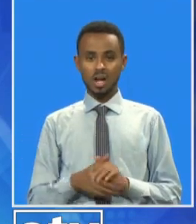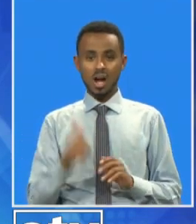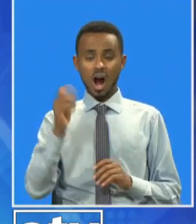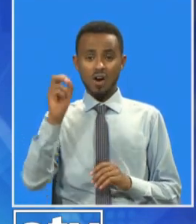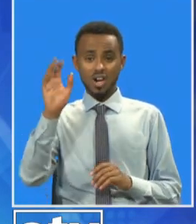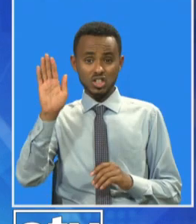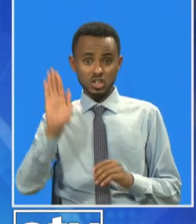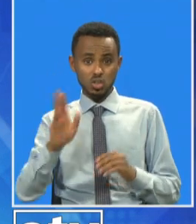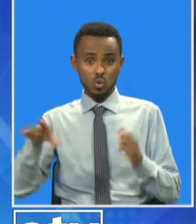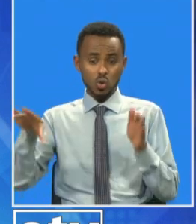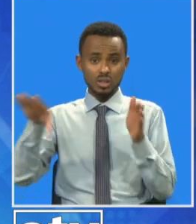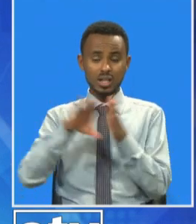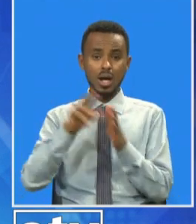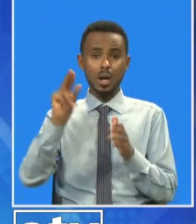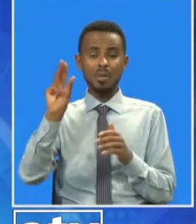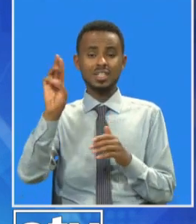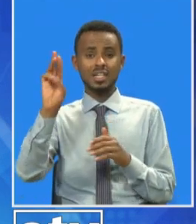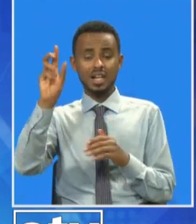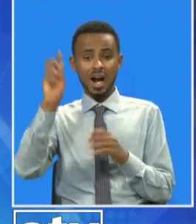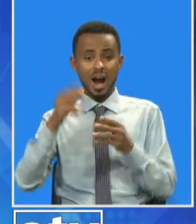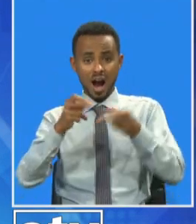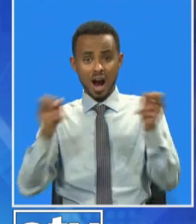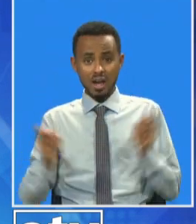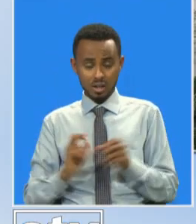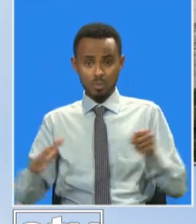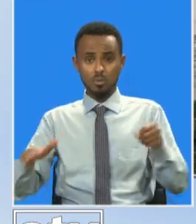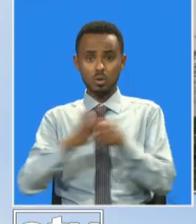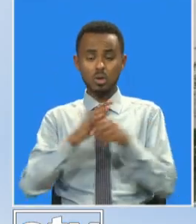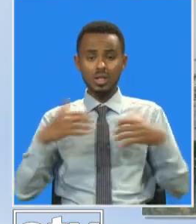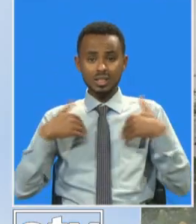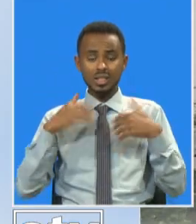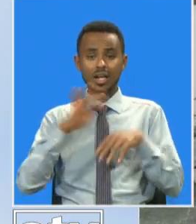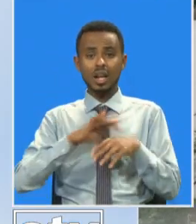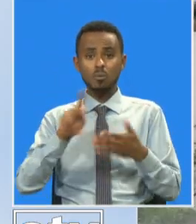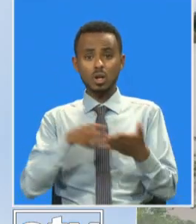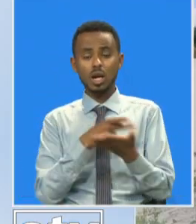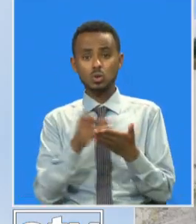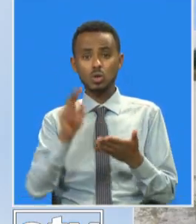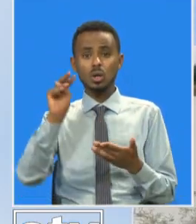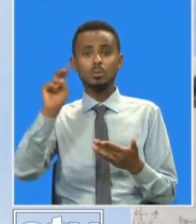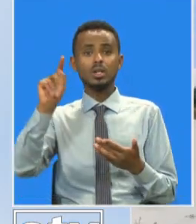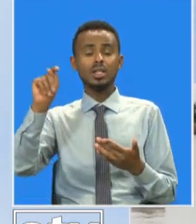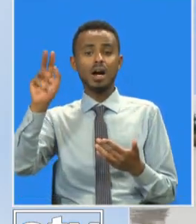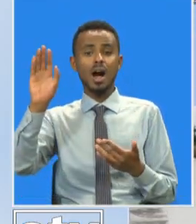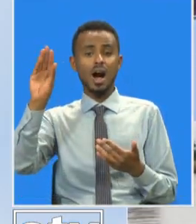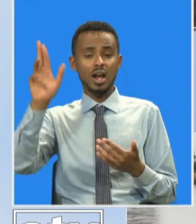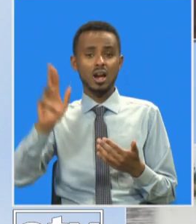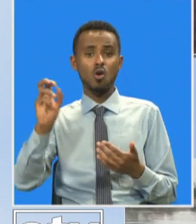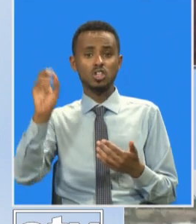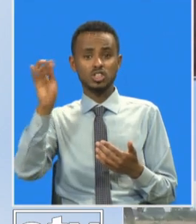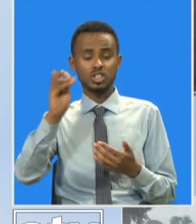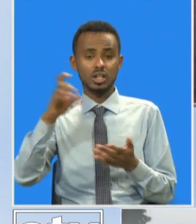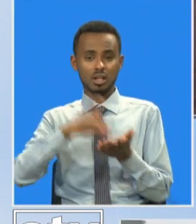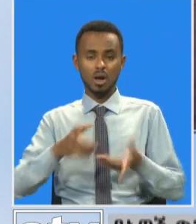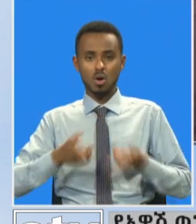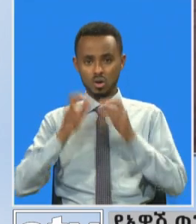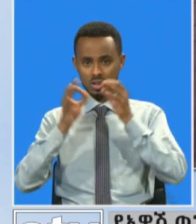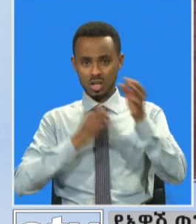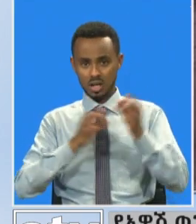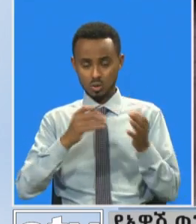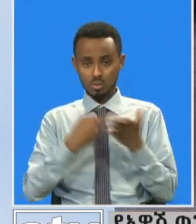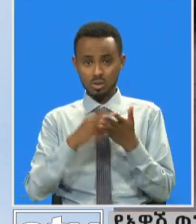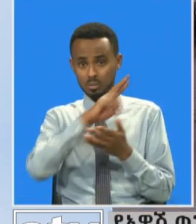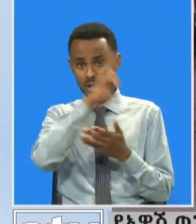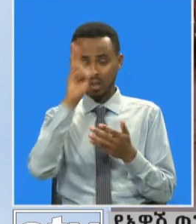የአዋሽ ወንዝና የበሰቃ ሐይቅ በመሙላቱ ስጋት ላይ መደቃቸውን የመተሃራና ወንጂ ከተማ ነዋሪዎች ገለጹ